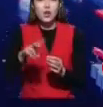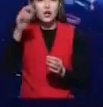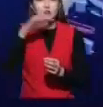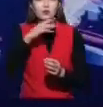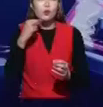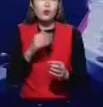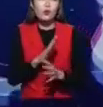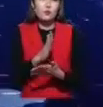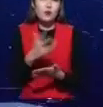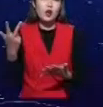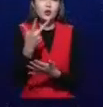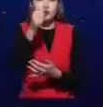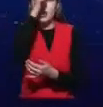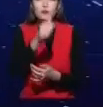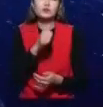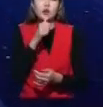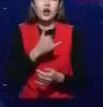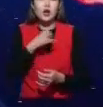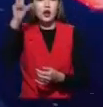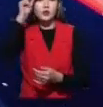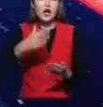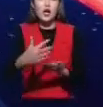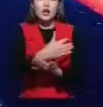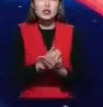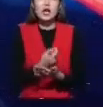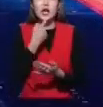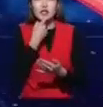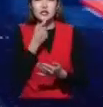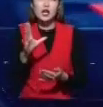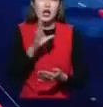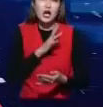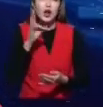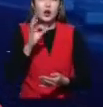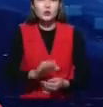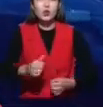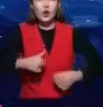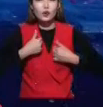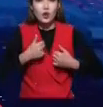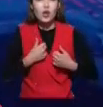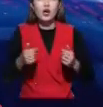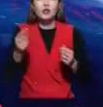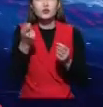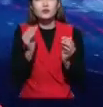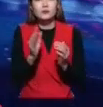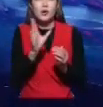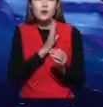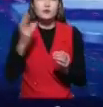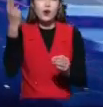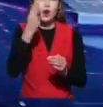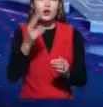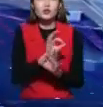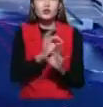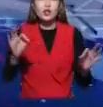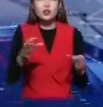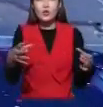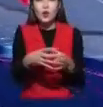болды. Үшінші 90-да бізге ұпай жинау оңайырақ болды. Бірақ қарқындылық деңгейін төмендетуге тура келді. Астана жақсы